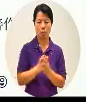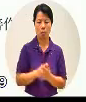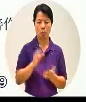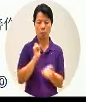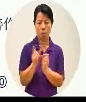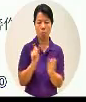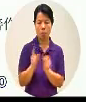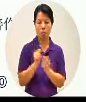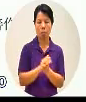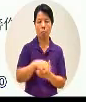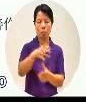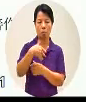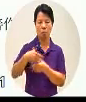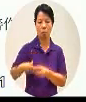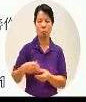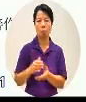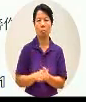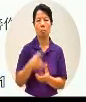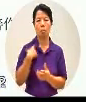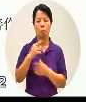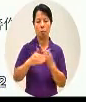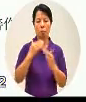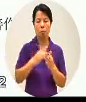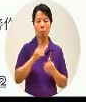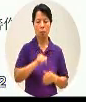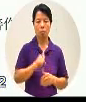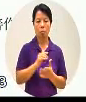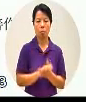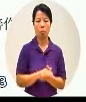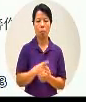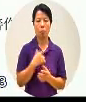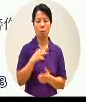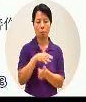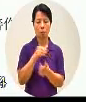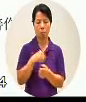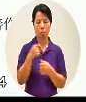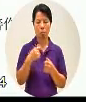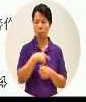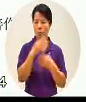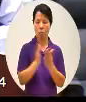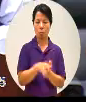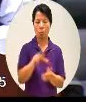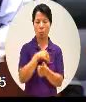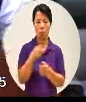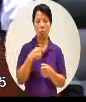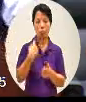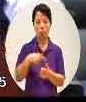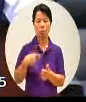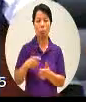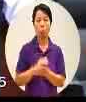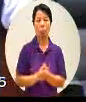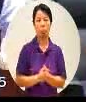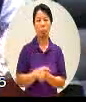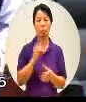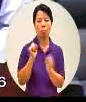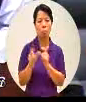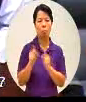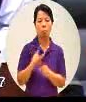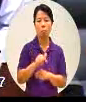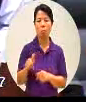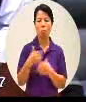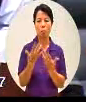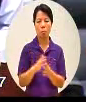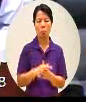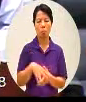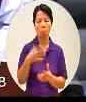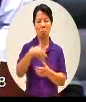的制度？学校的老师、公署系的，阮二个拢学驾车啊。阮也要去采购，阮也要招标的